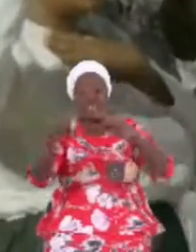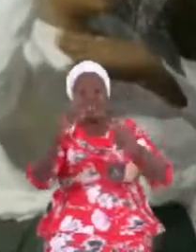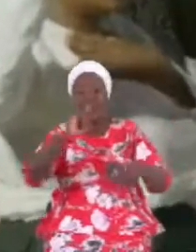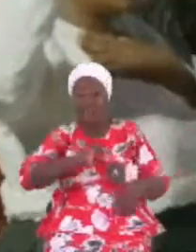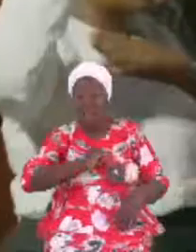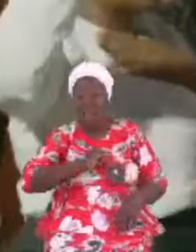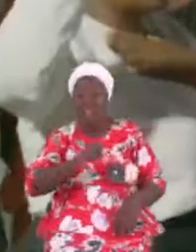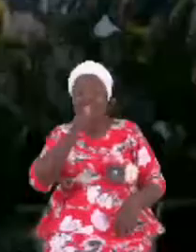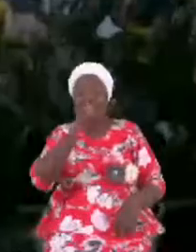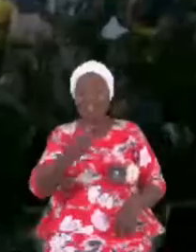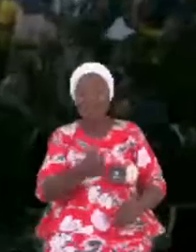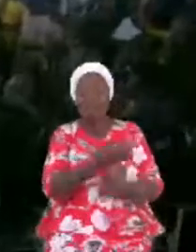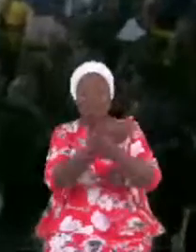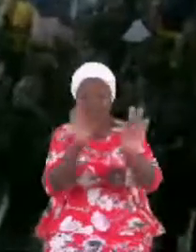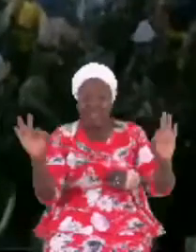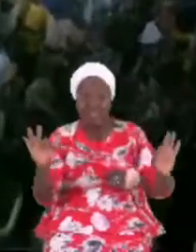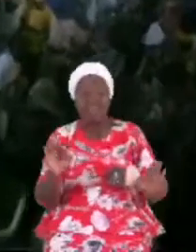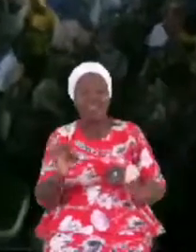Je suis libre.